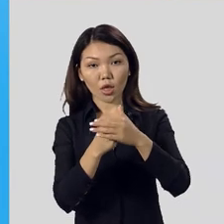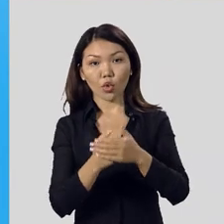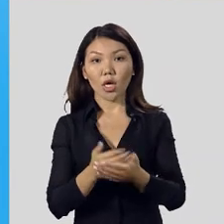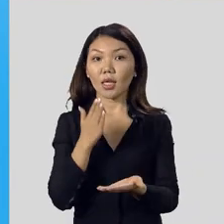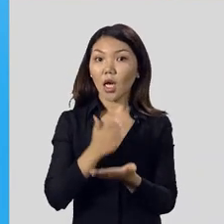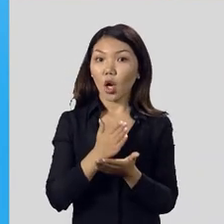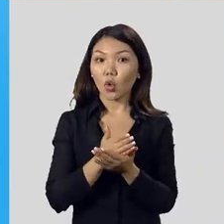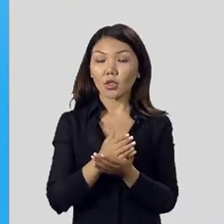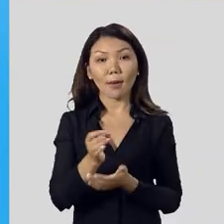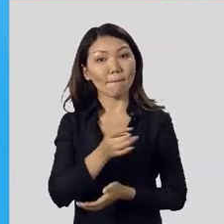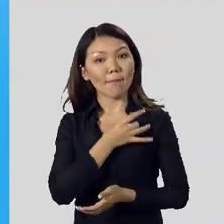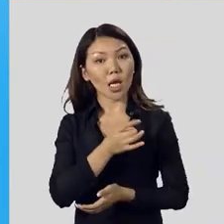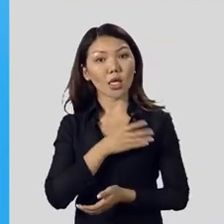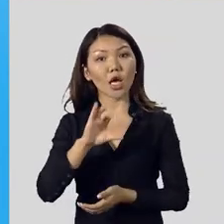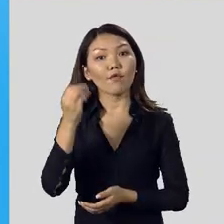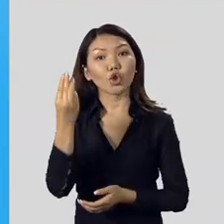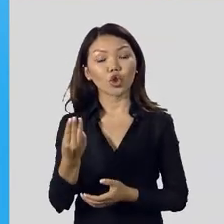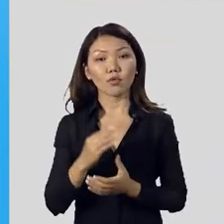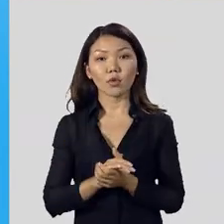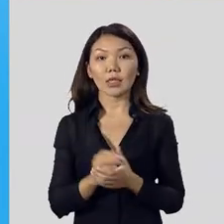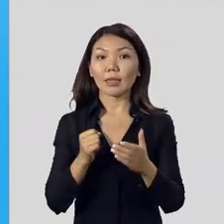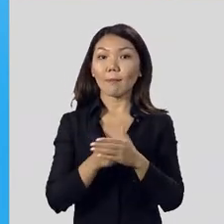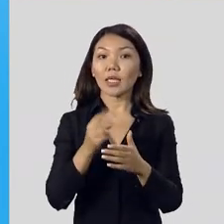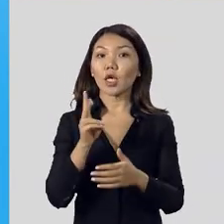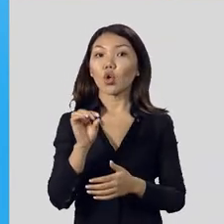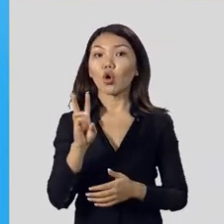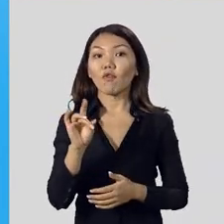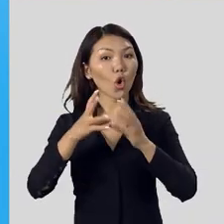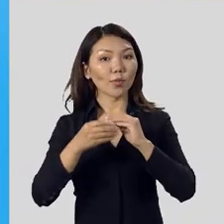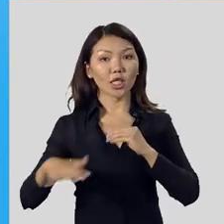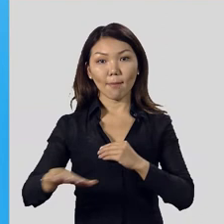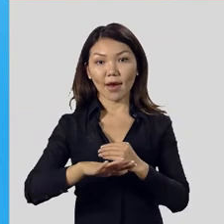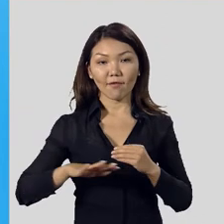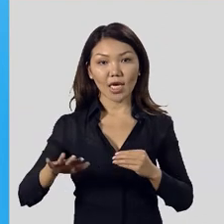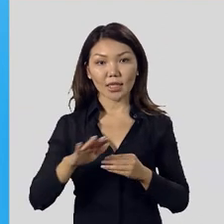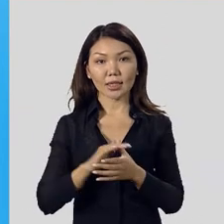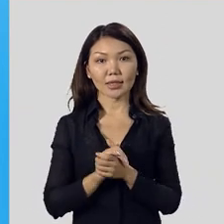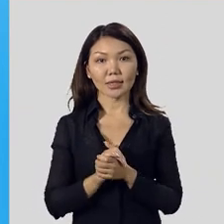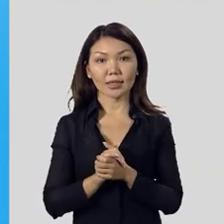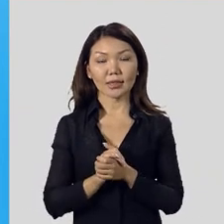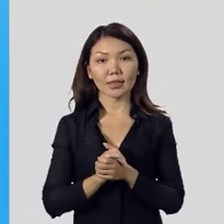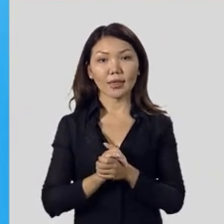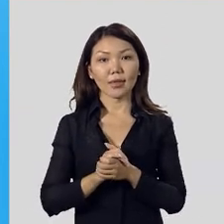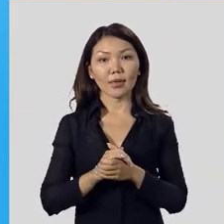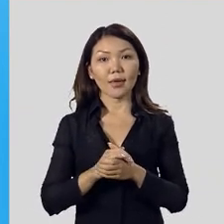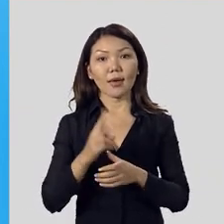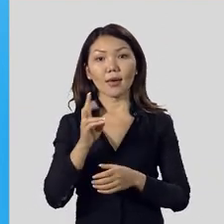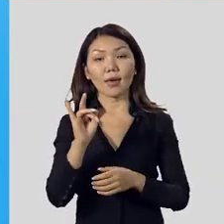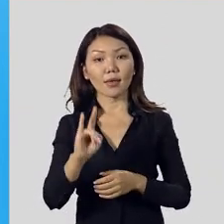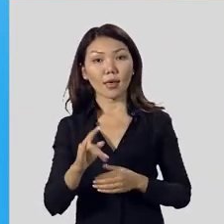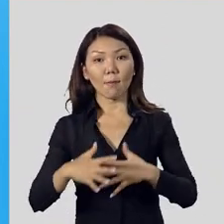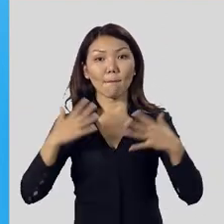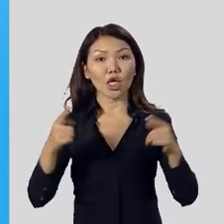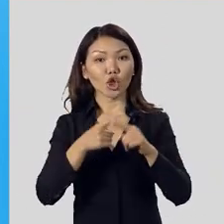находится белое вещество с подкорковыми ядрами. Общая поверхность коры больших